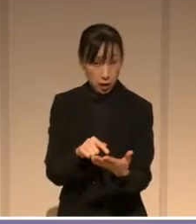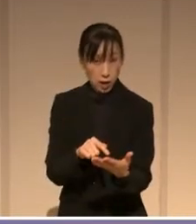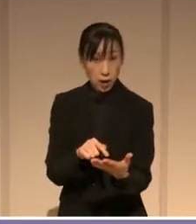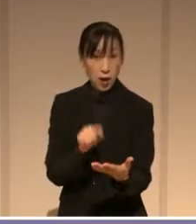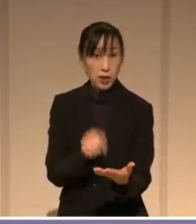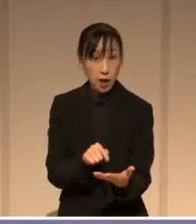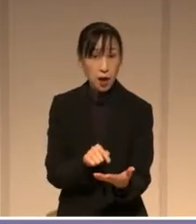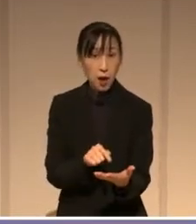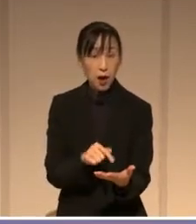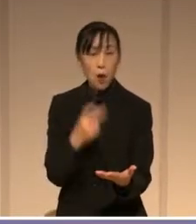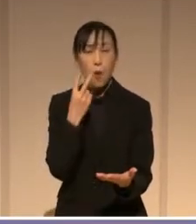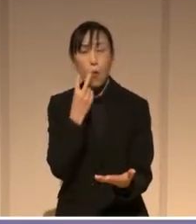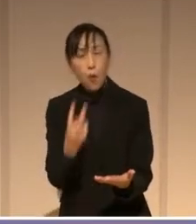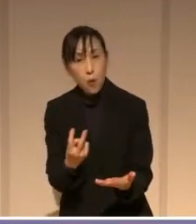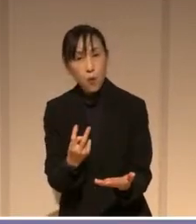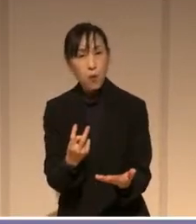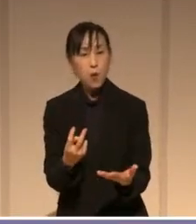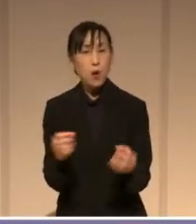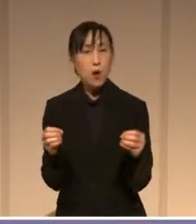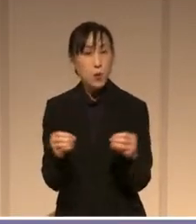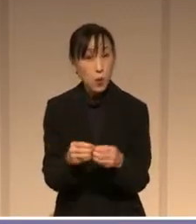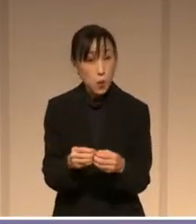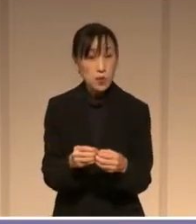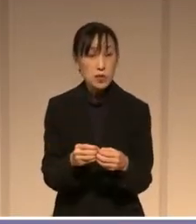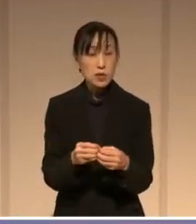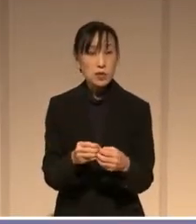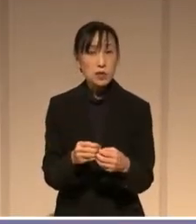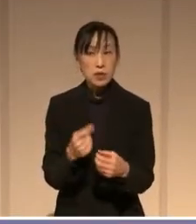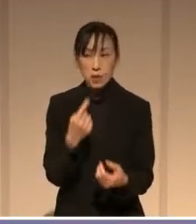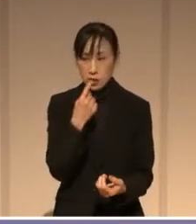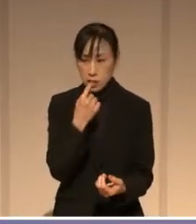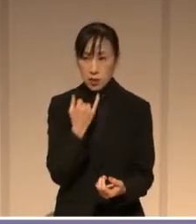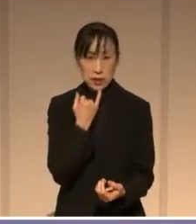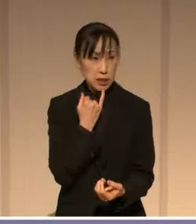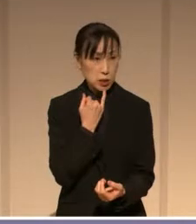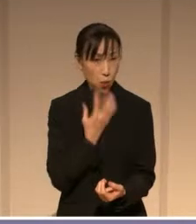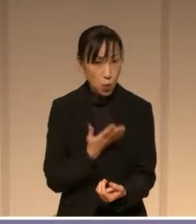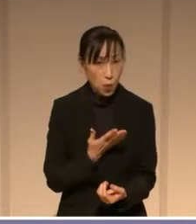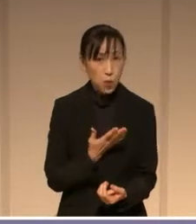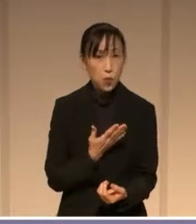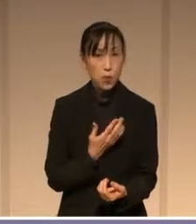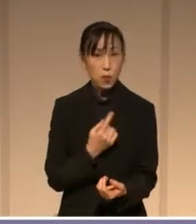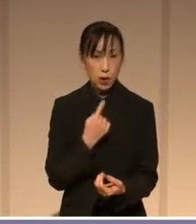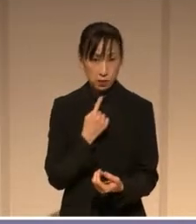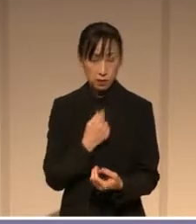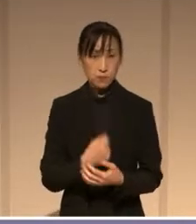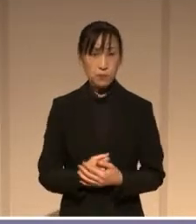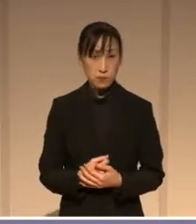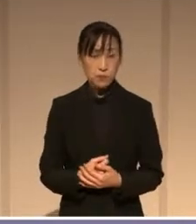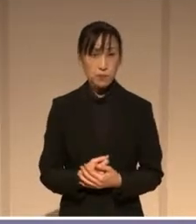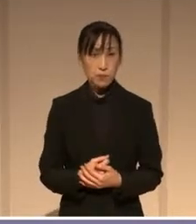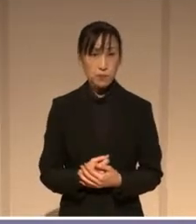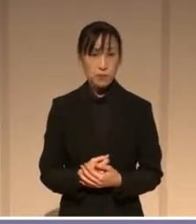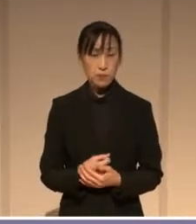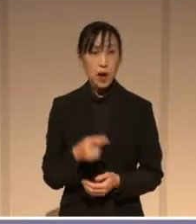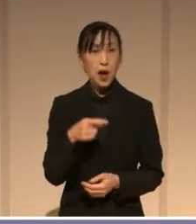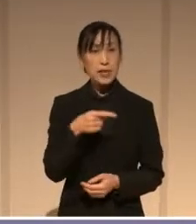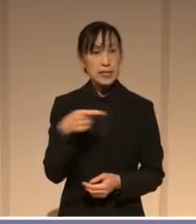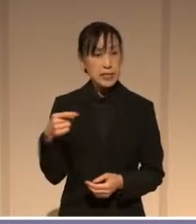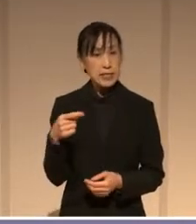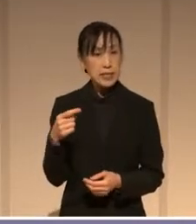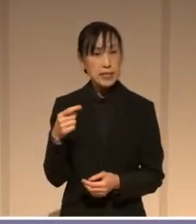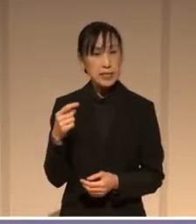ほっとしたと同時に自分でよかったのかなっていうんでもアナその1次審査の時